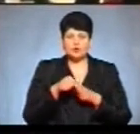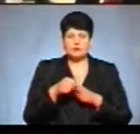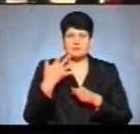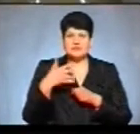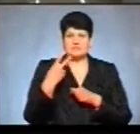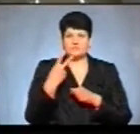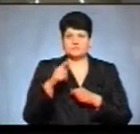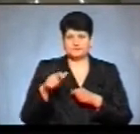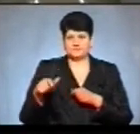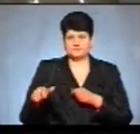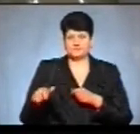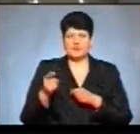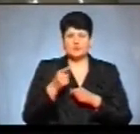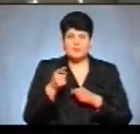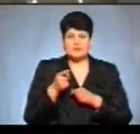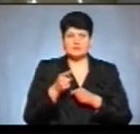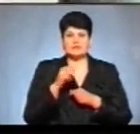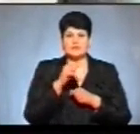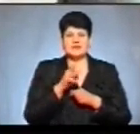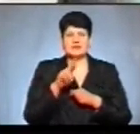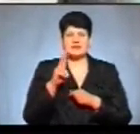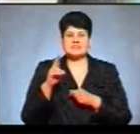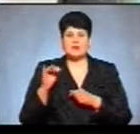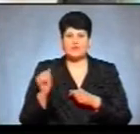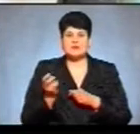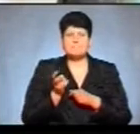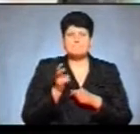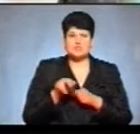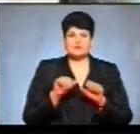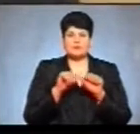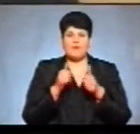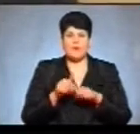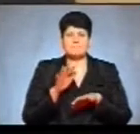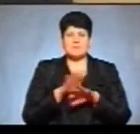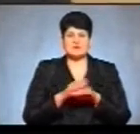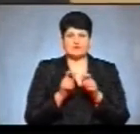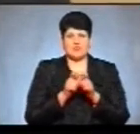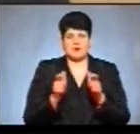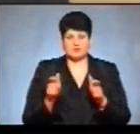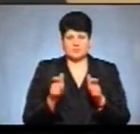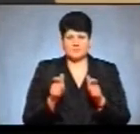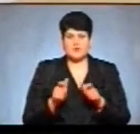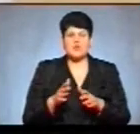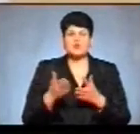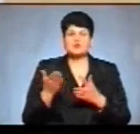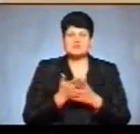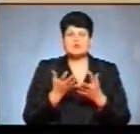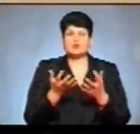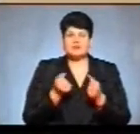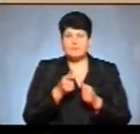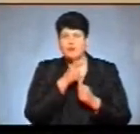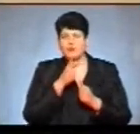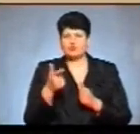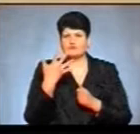52 осіб. Тернополянка Тетяна Яциковська прийшла, аби оформити банківську картку. Субсидію отримує впродовж